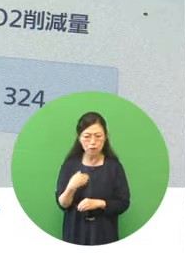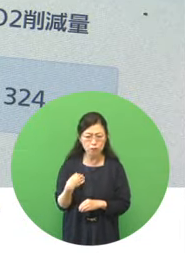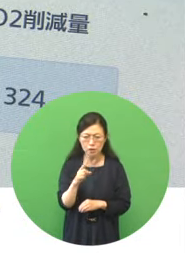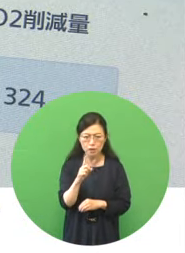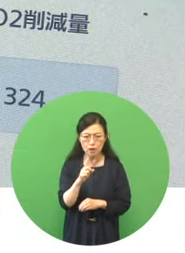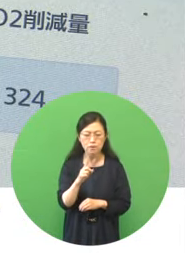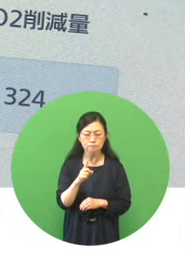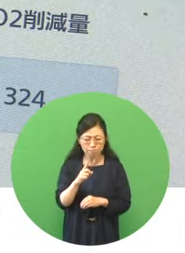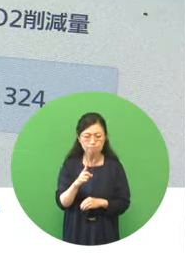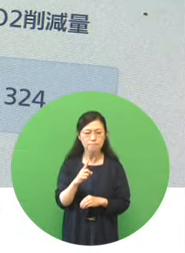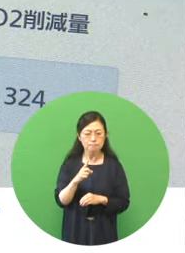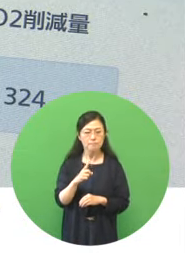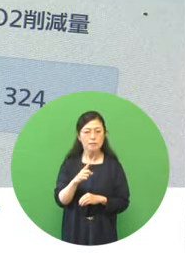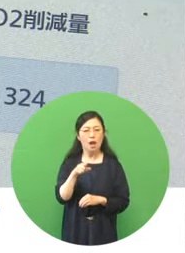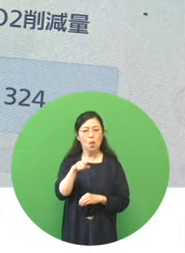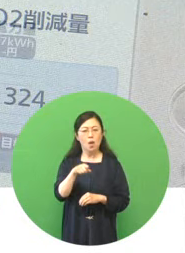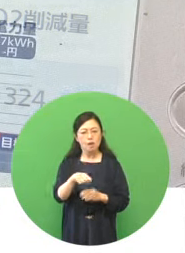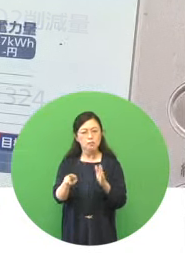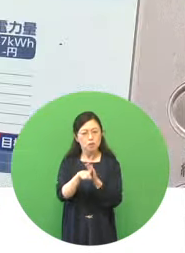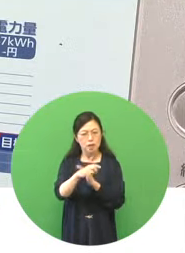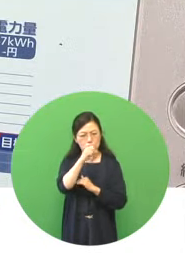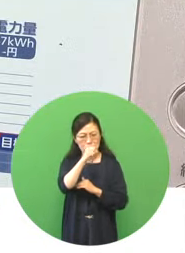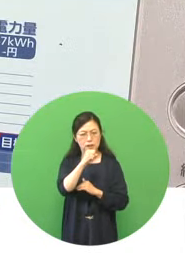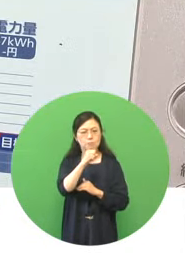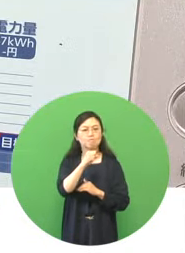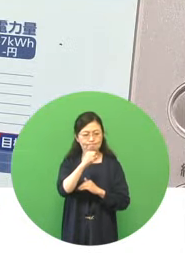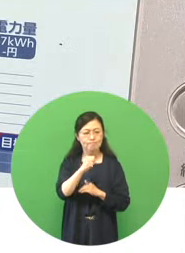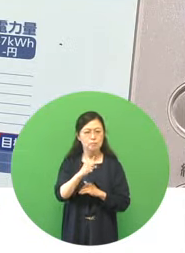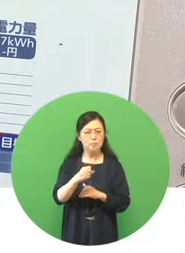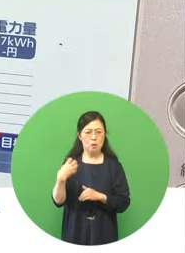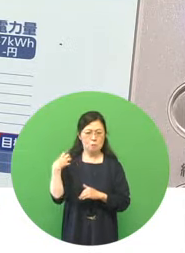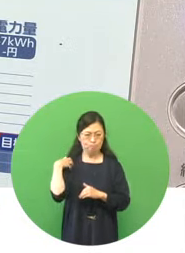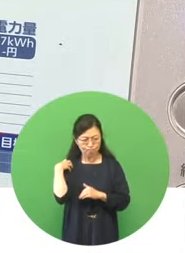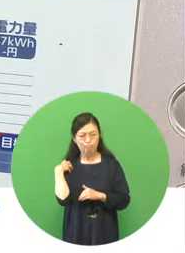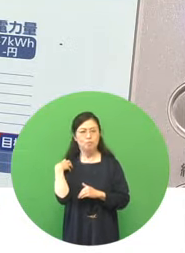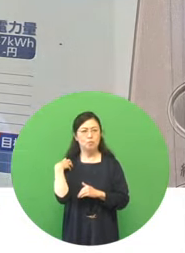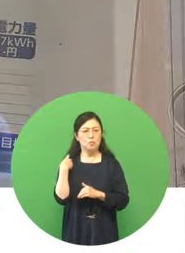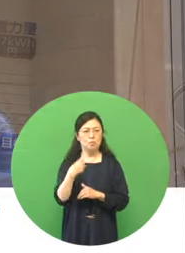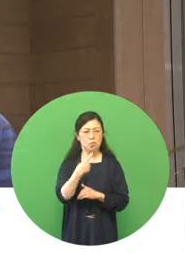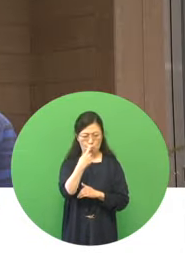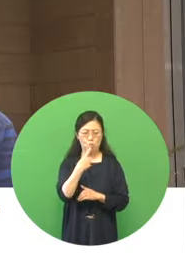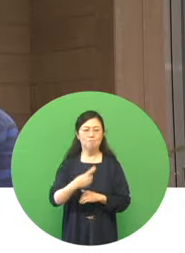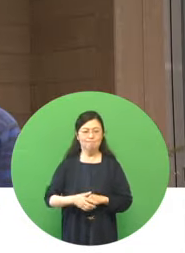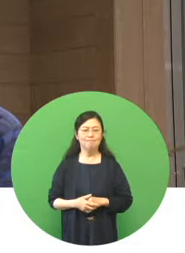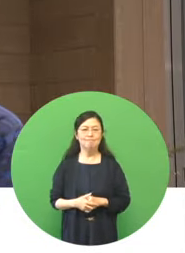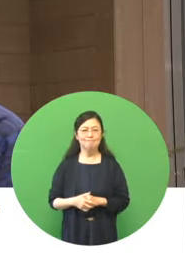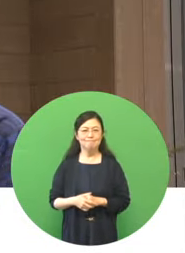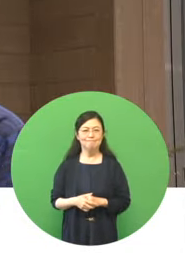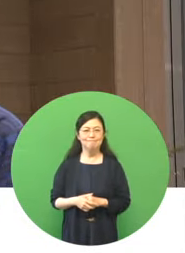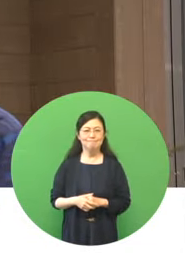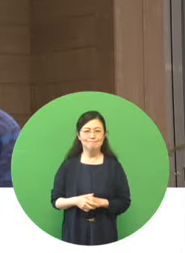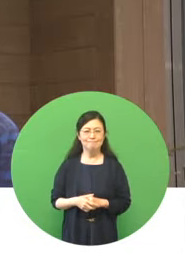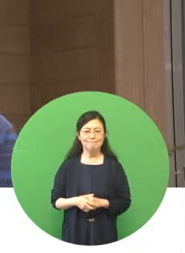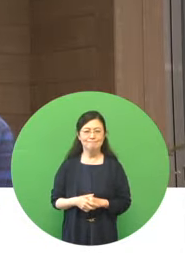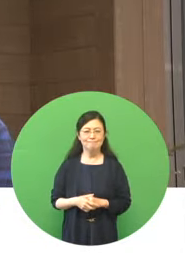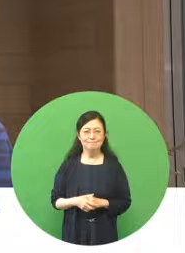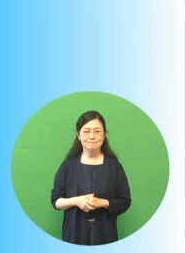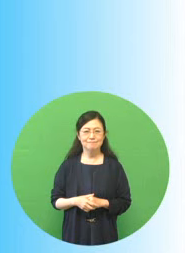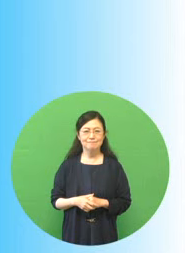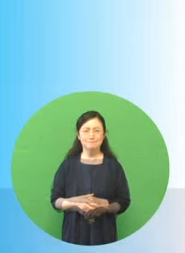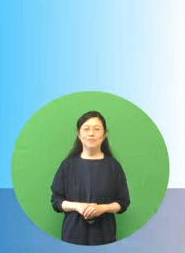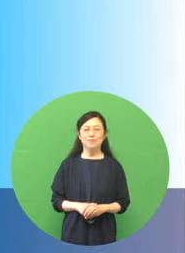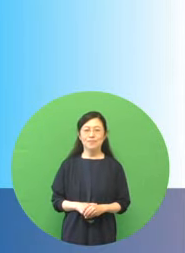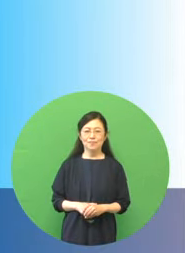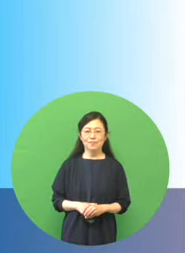かでも CO2 削減に努めていかなければならない、これは県民の責務だと思ってますので。